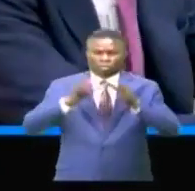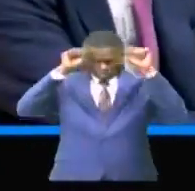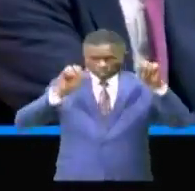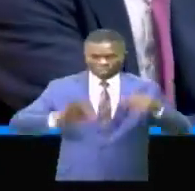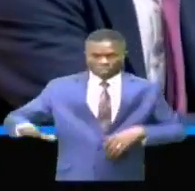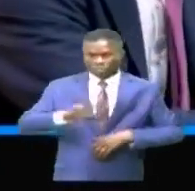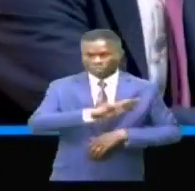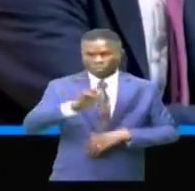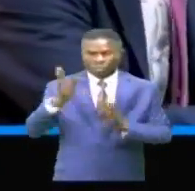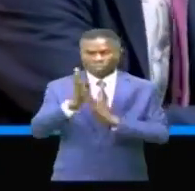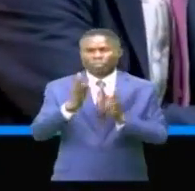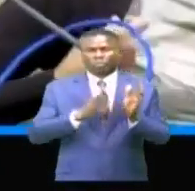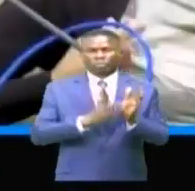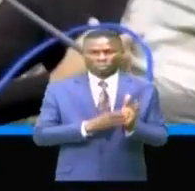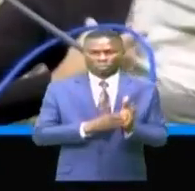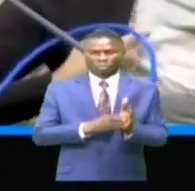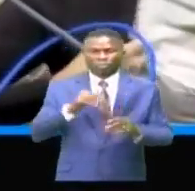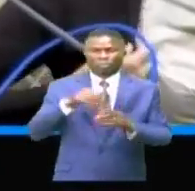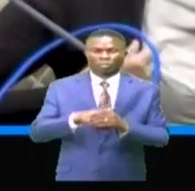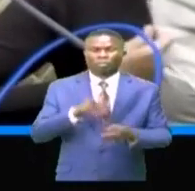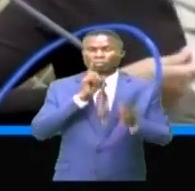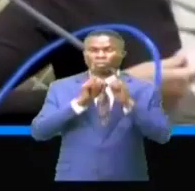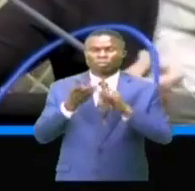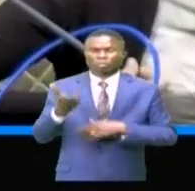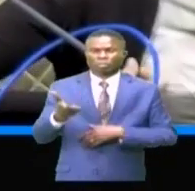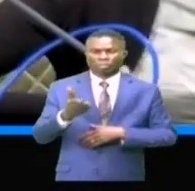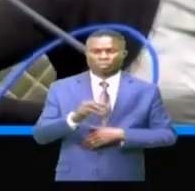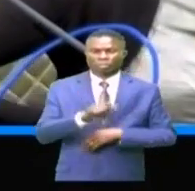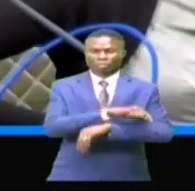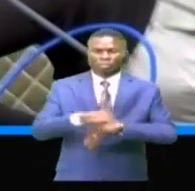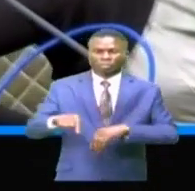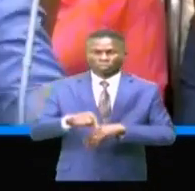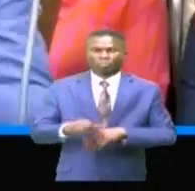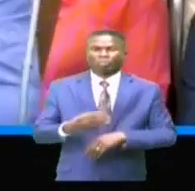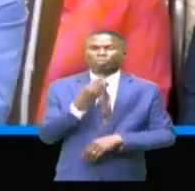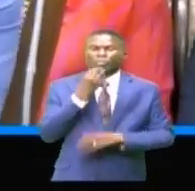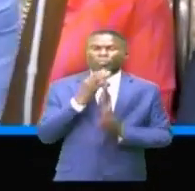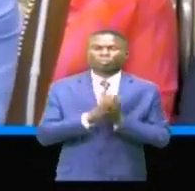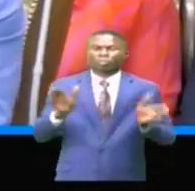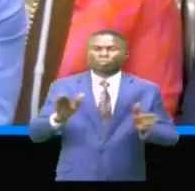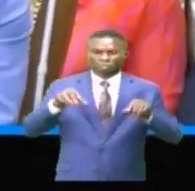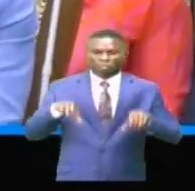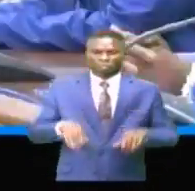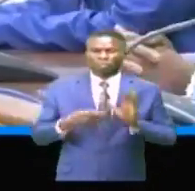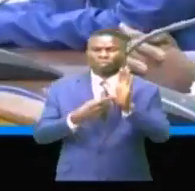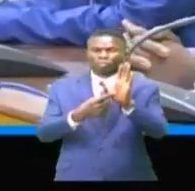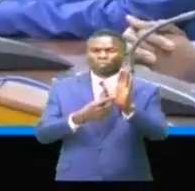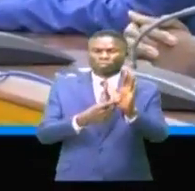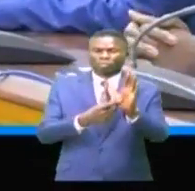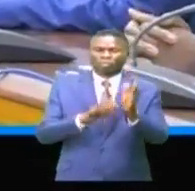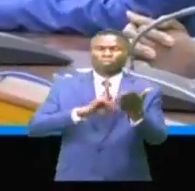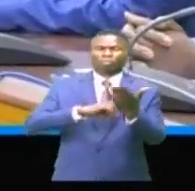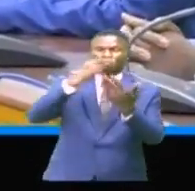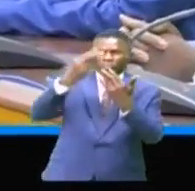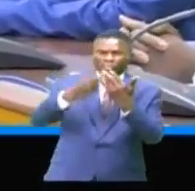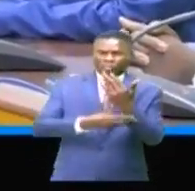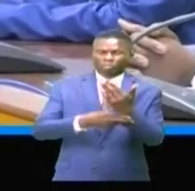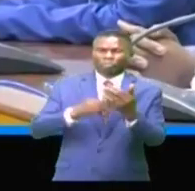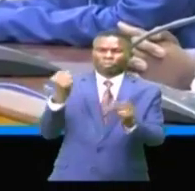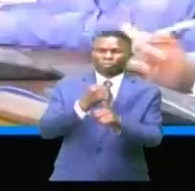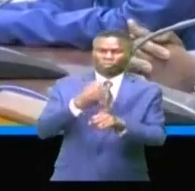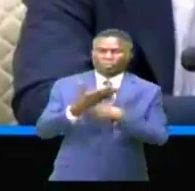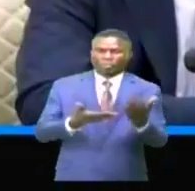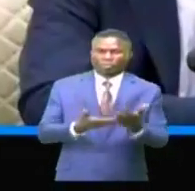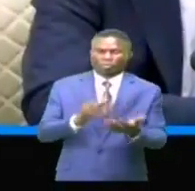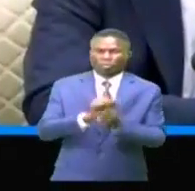en 2019 au cours de ces discussions la direction de l'igest RDC a présenté un tableau le compte de réalisation de RDC